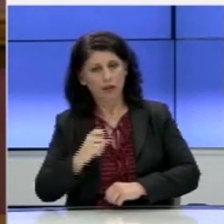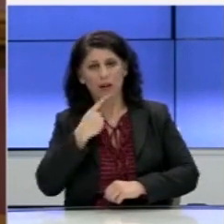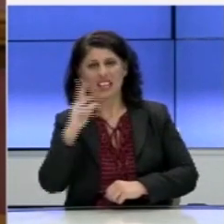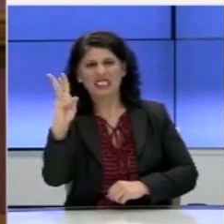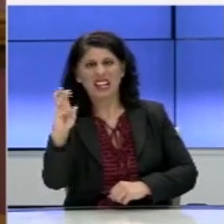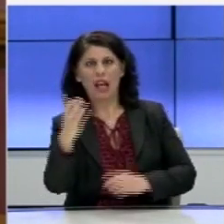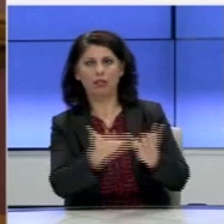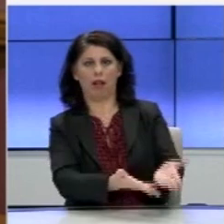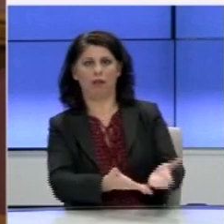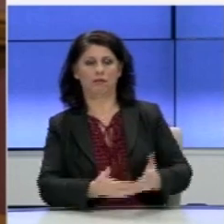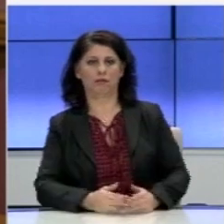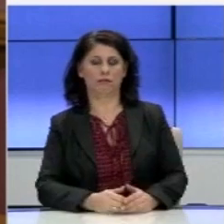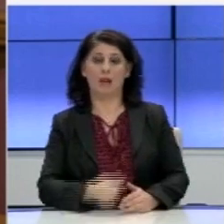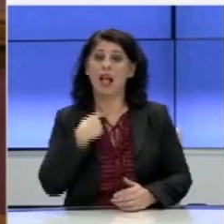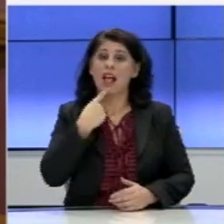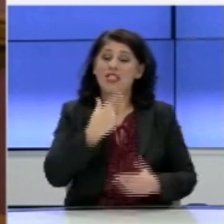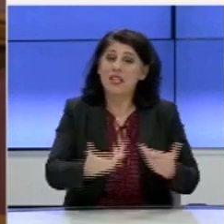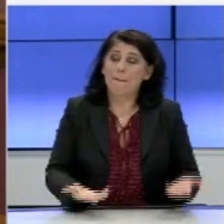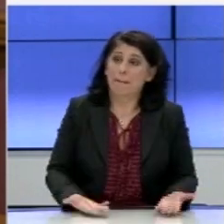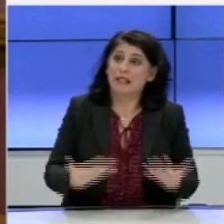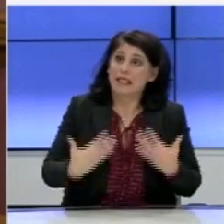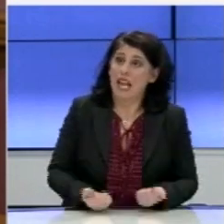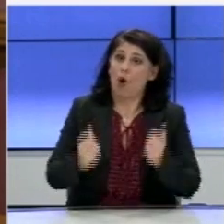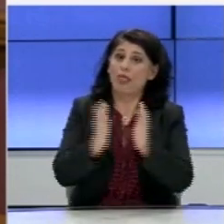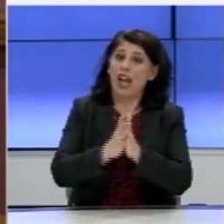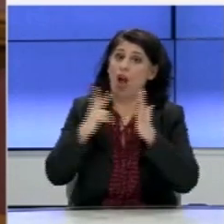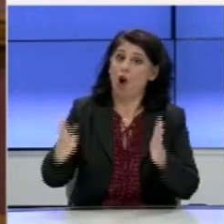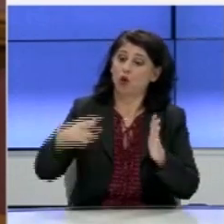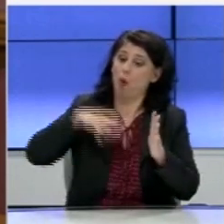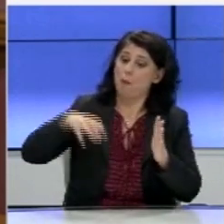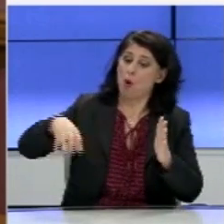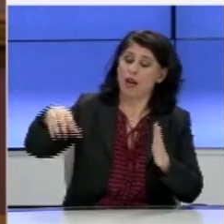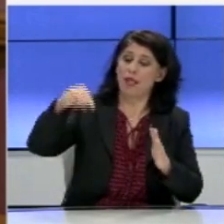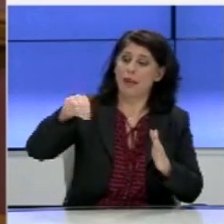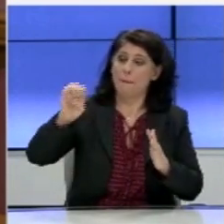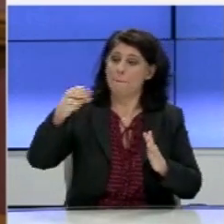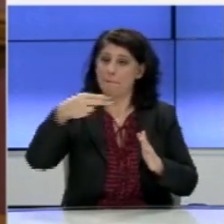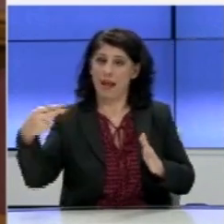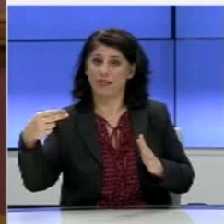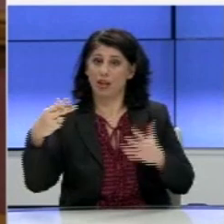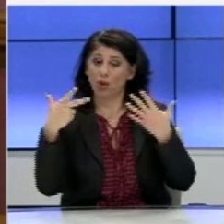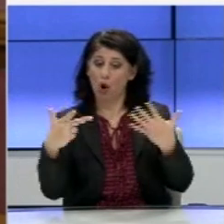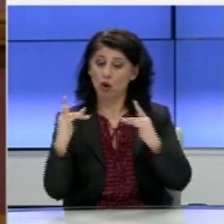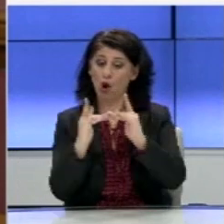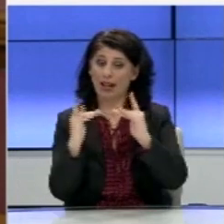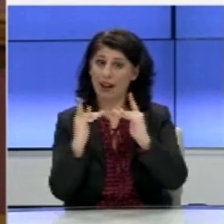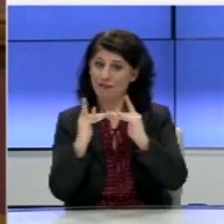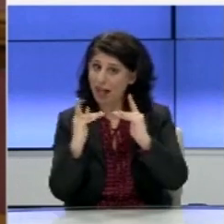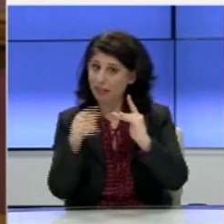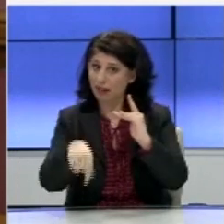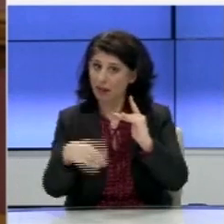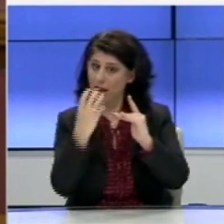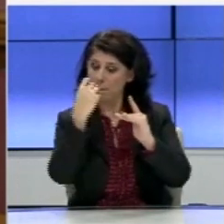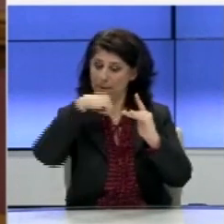για 30. Δεν μπορεί να λες ότι έχω 18 μονάδες ΜΕΘ και 8 κρεβάτια κλίνες ΜΕΘ